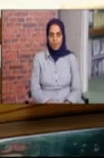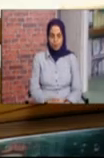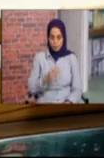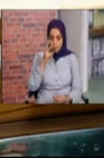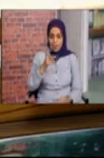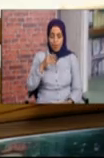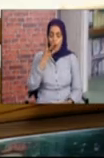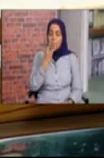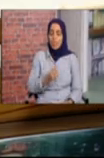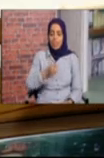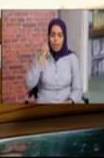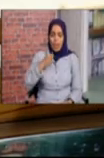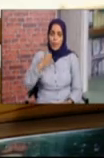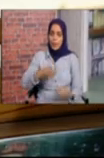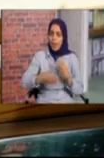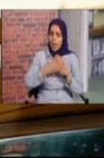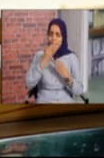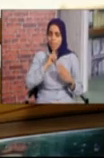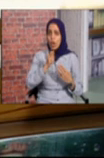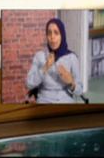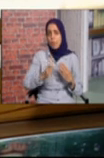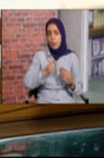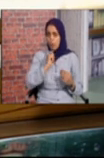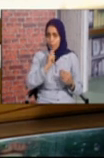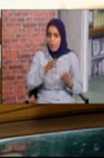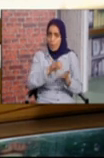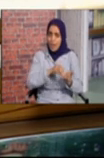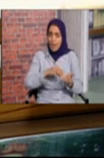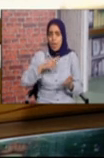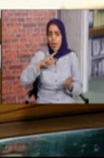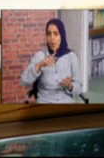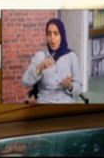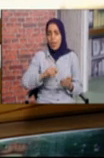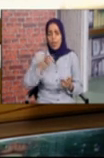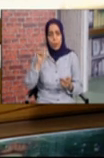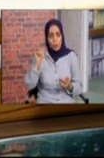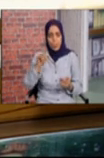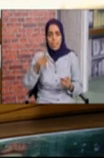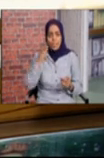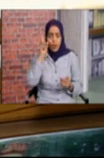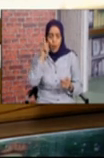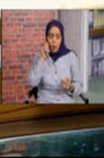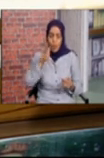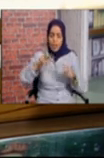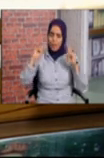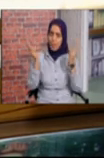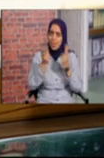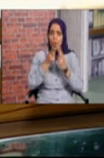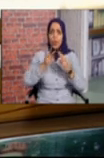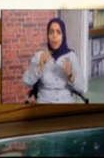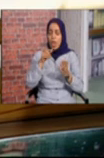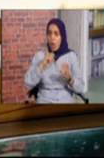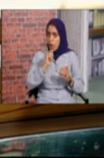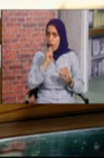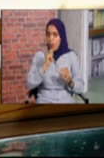مشاهدينا الكرام، مساء الخير، اهلا بيكم معنا وحلقه جديده من هنا ماسبيرو. نبداها معاكم بقراءه لاهم واحدث الاخبار على الساحه المحليه والدوليه. اول خبر